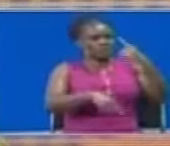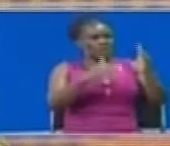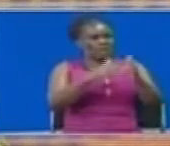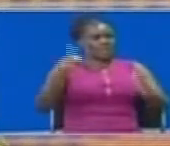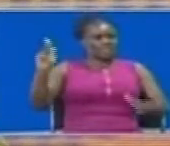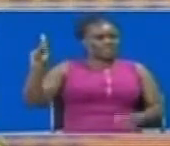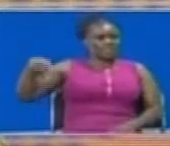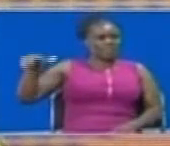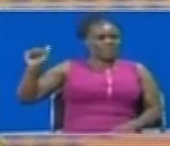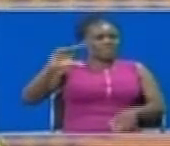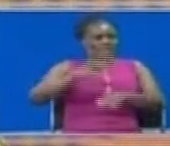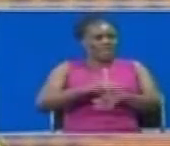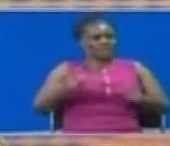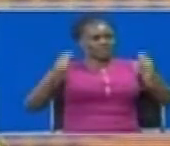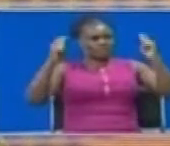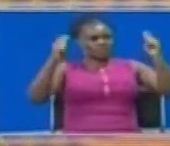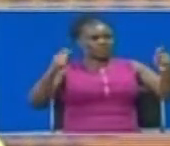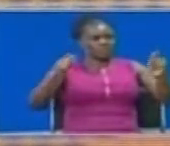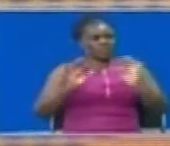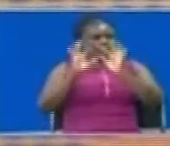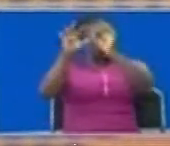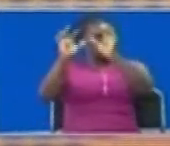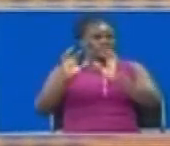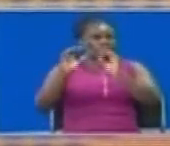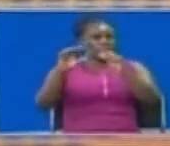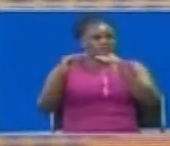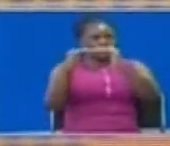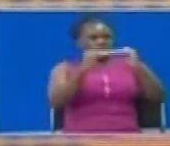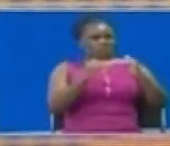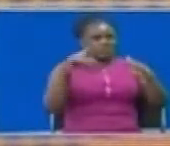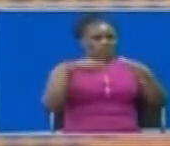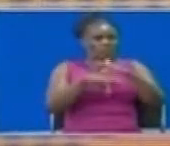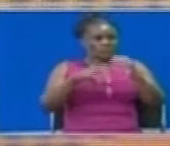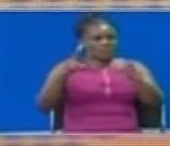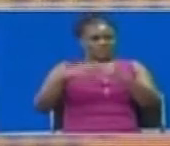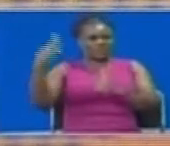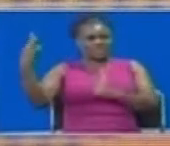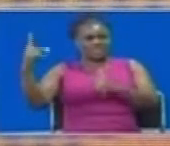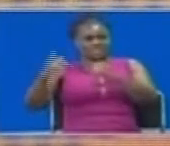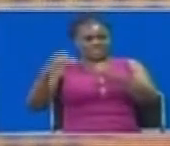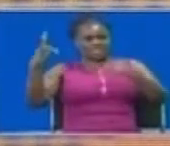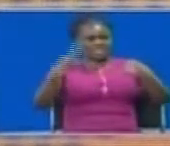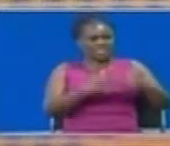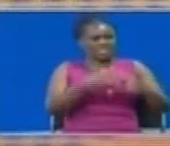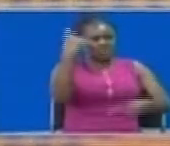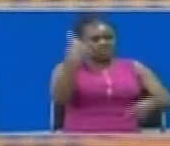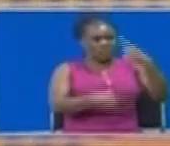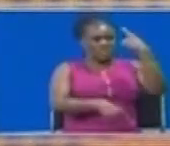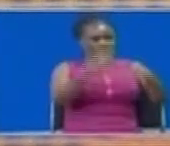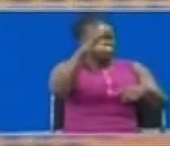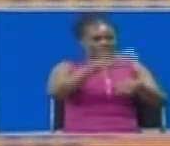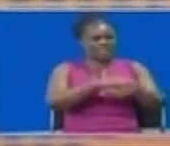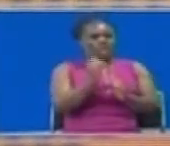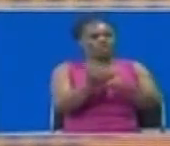KPA na kutoa ubingwa wa ligi kuu ya mpira wa vikapu. Equity ililaza KPA alama 73 kwa 68 na kuibuka na ushindi wa